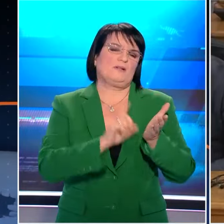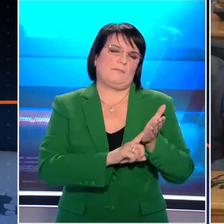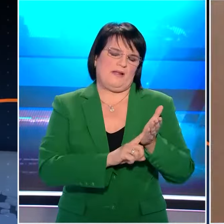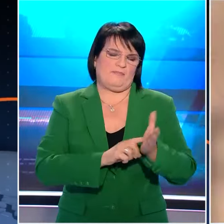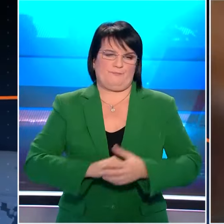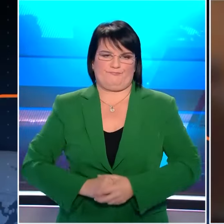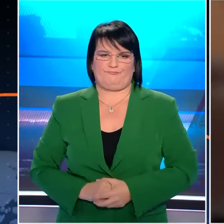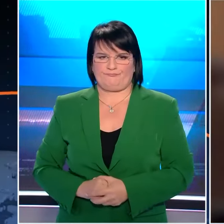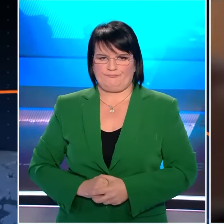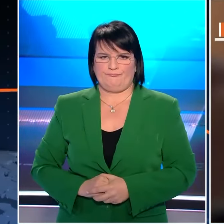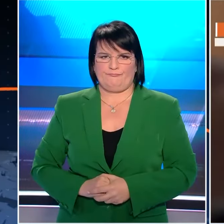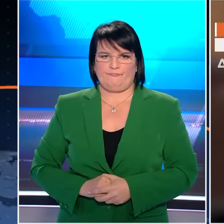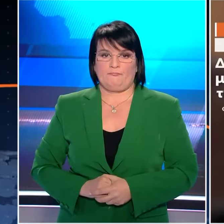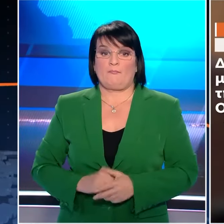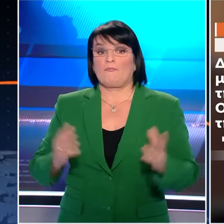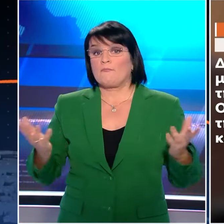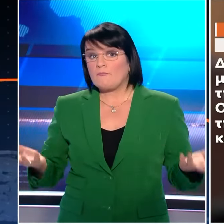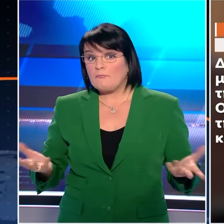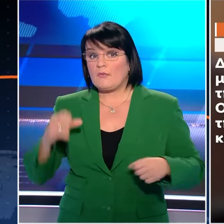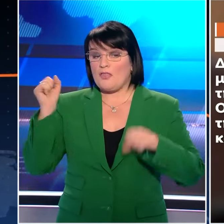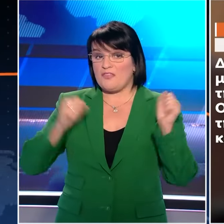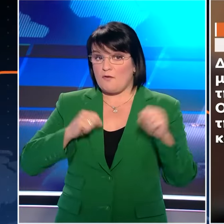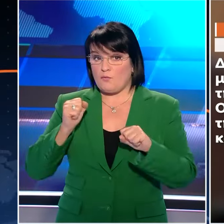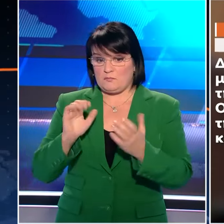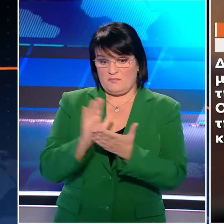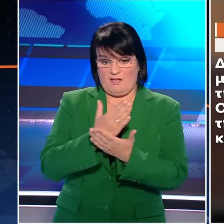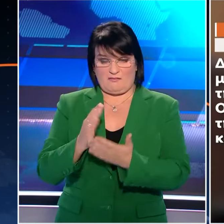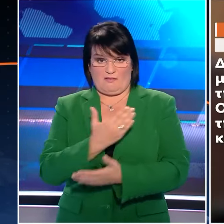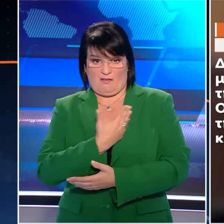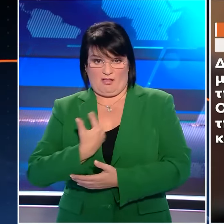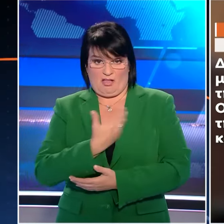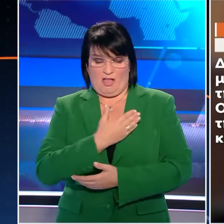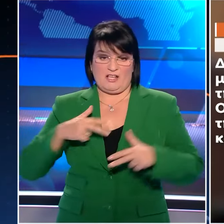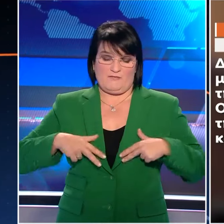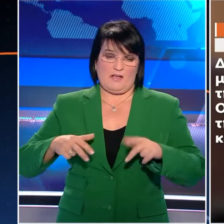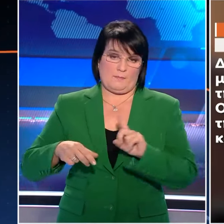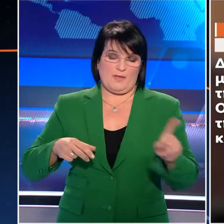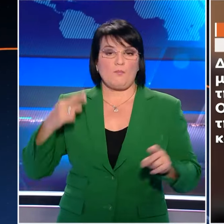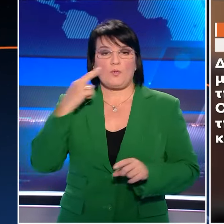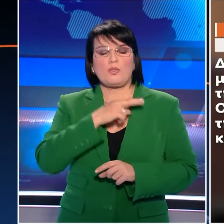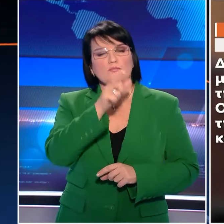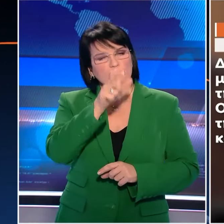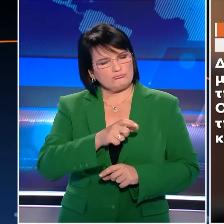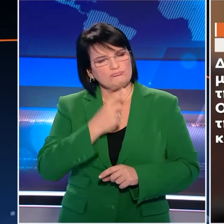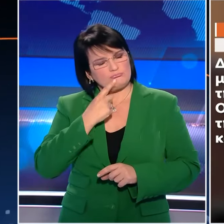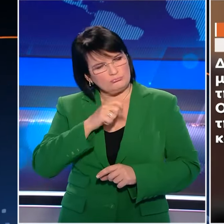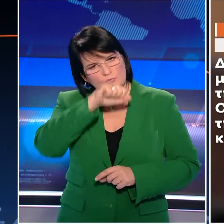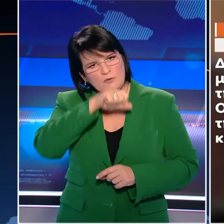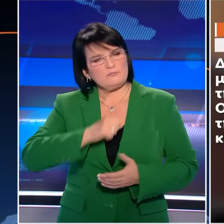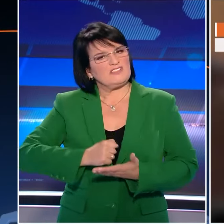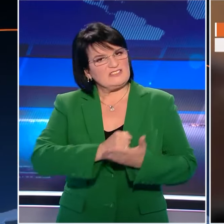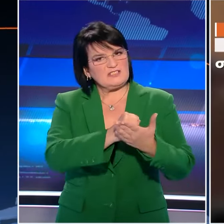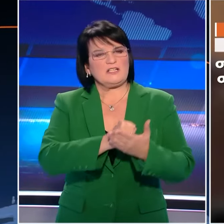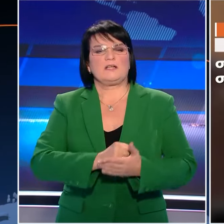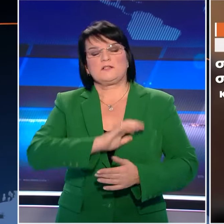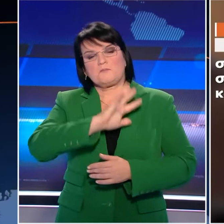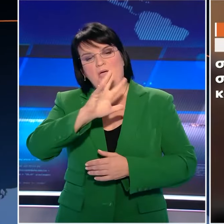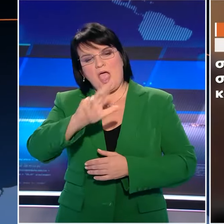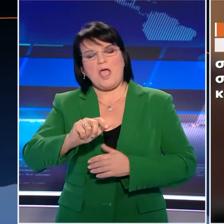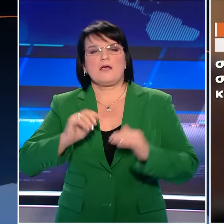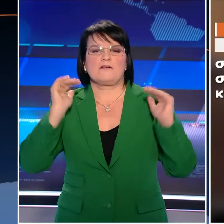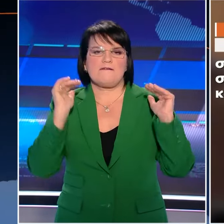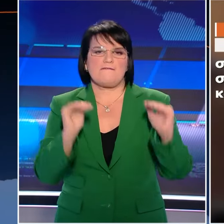Δημοκρατίας. Δεν θα αφήσουμε μία διαφωνία να διχάσει την παράταξη. Ο Πρωθυπουργός έχει την απόλυτη στήριξή μας και έτσι θα συνεχίσουμε